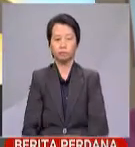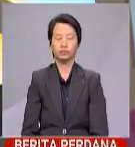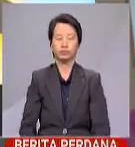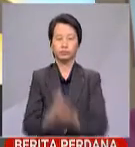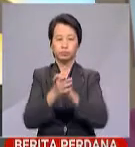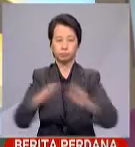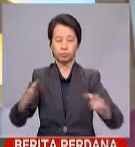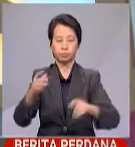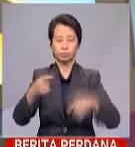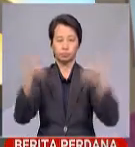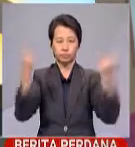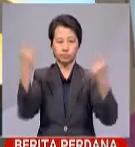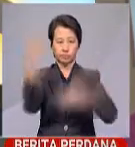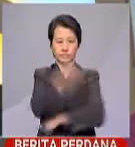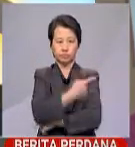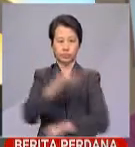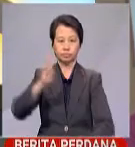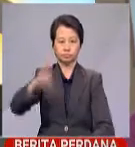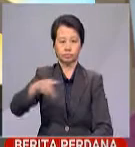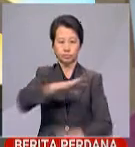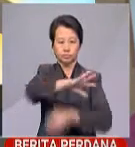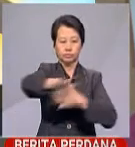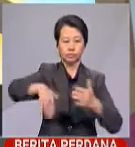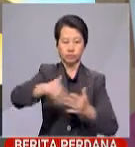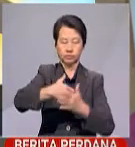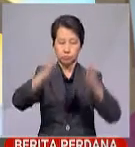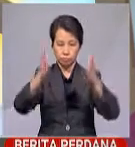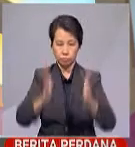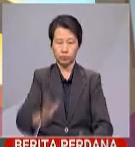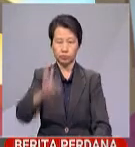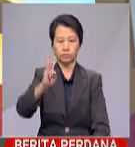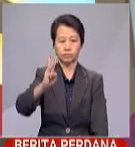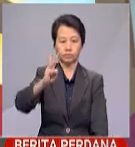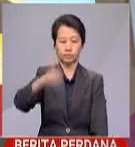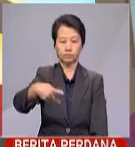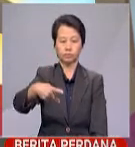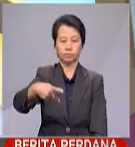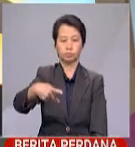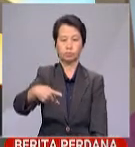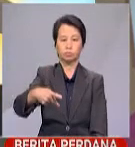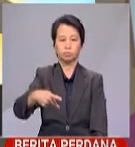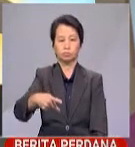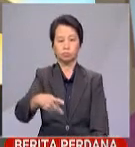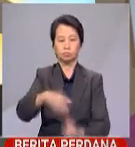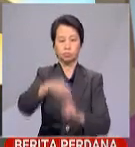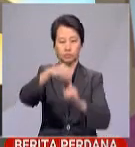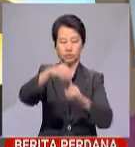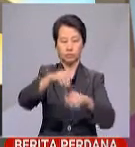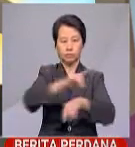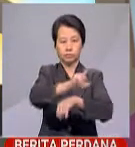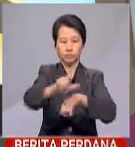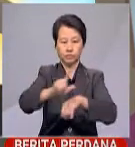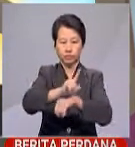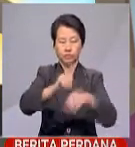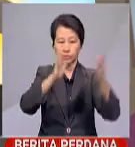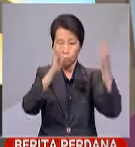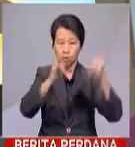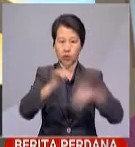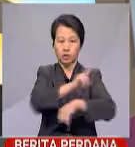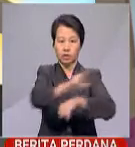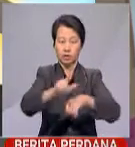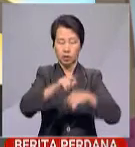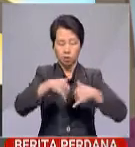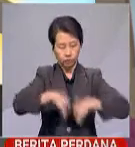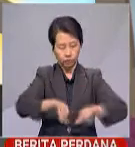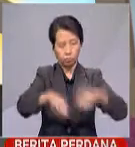menyambut Hari Wilayah Persekutuan kepada seluruh warga wilayah persekutuan, terutamanya warga Labuan. Semoga Labuan